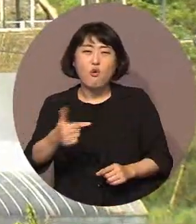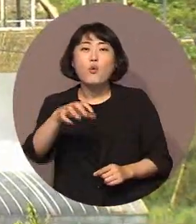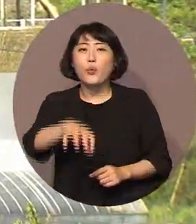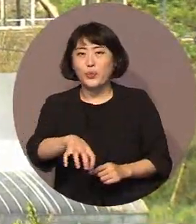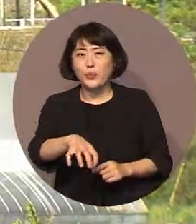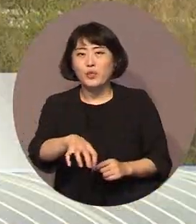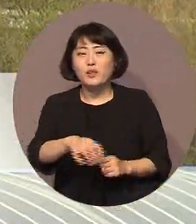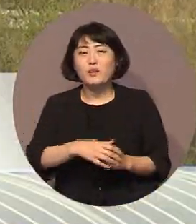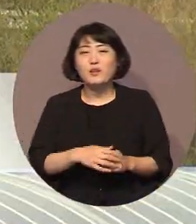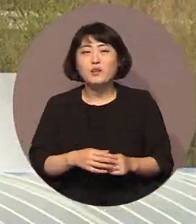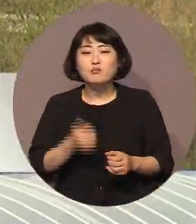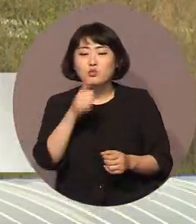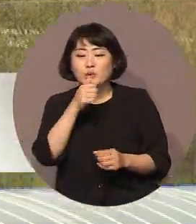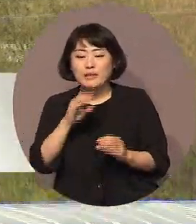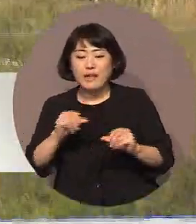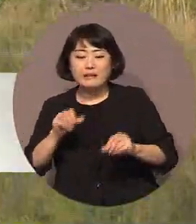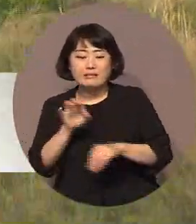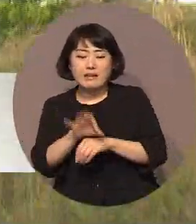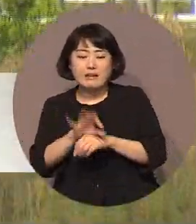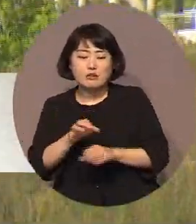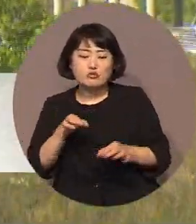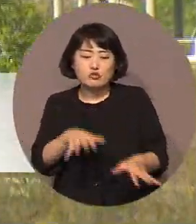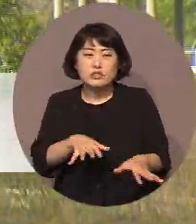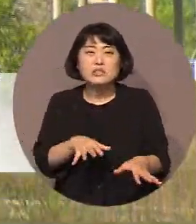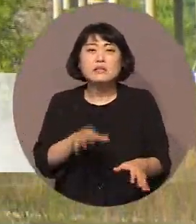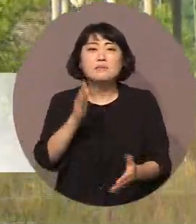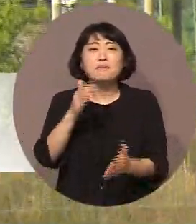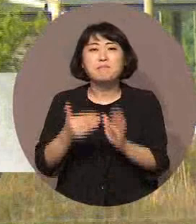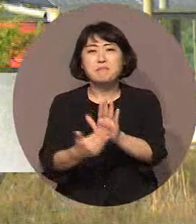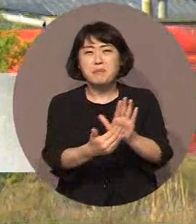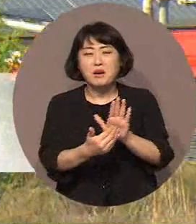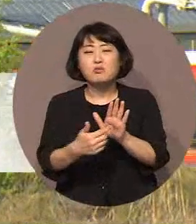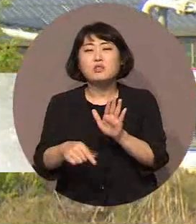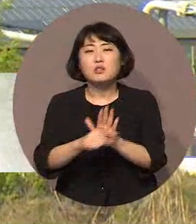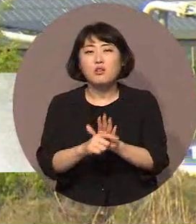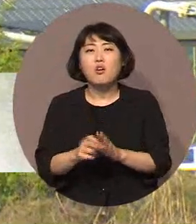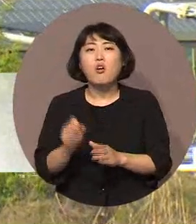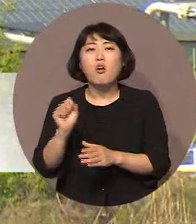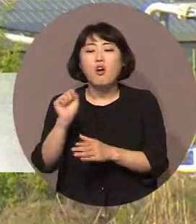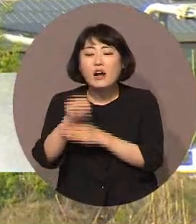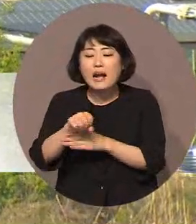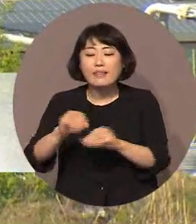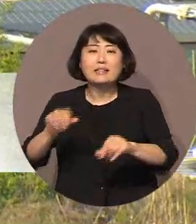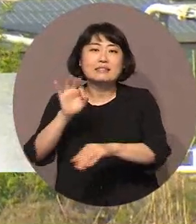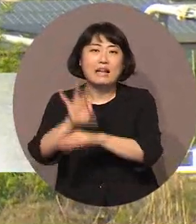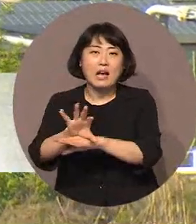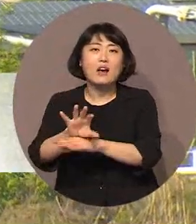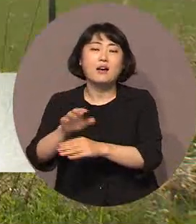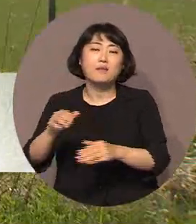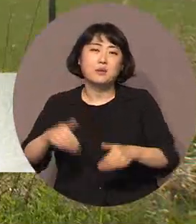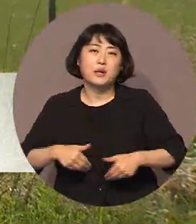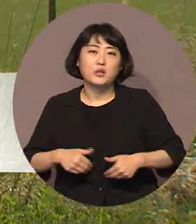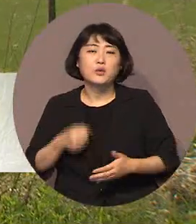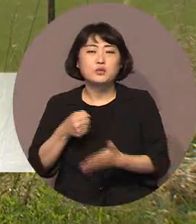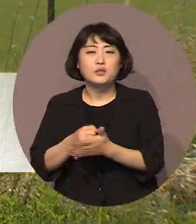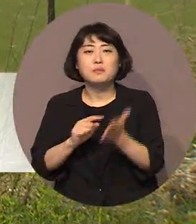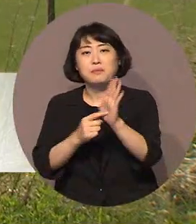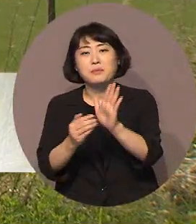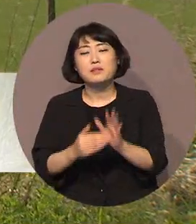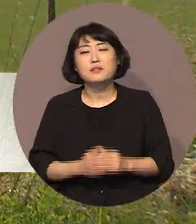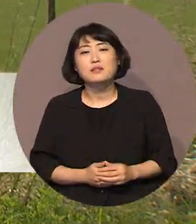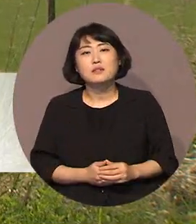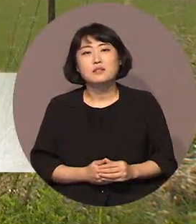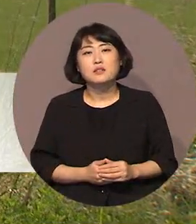부동산 투기를 막기 위해 허가구역 재지정이 필요하다고 밝혔습니다 해당 지역에서 일정 면적을